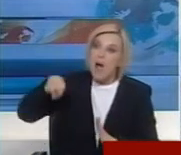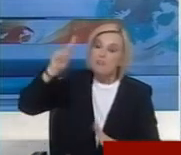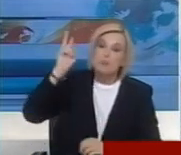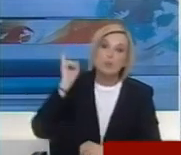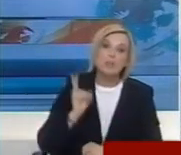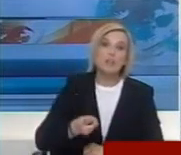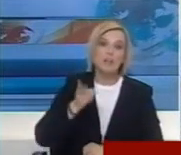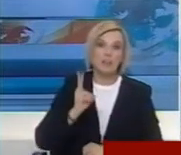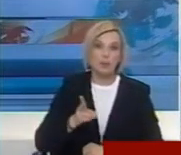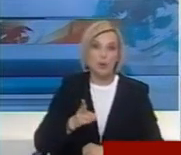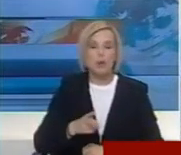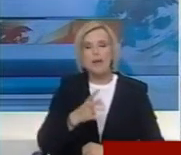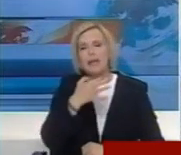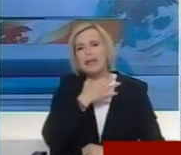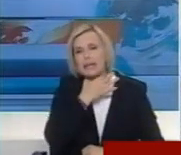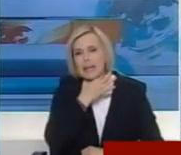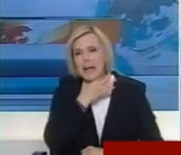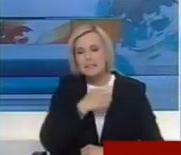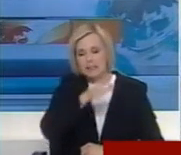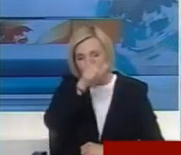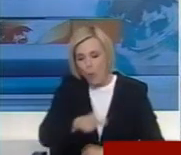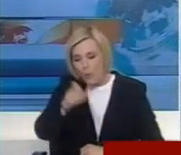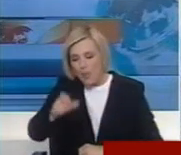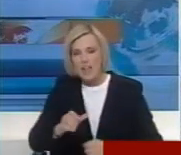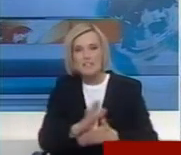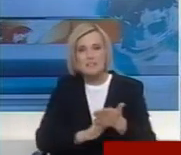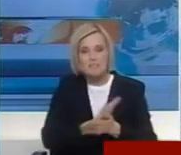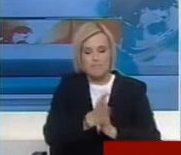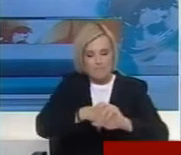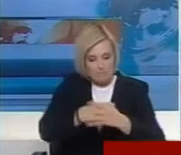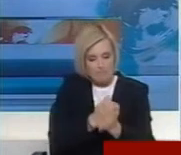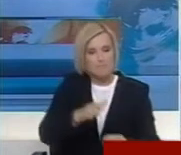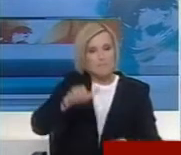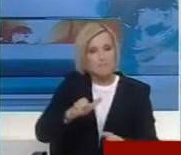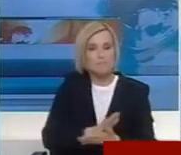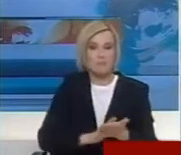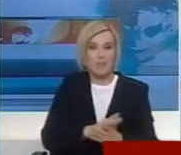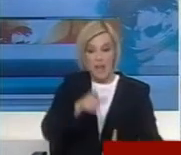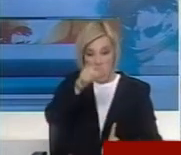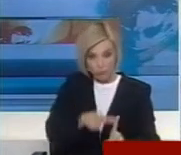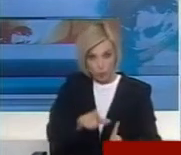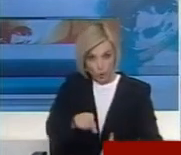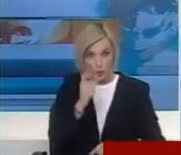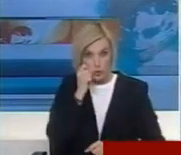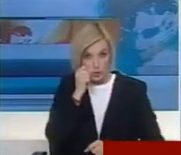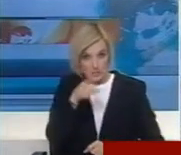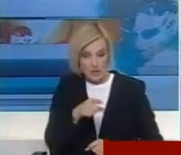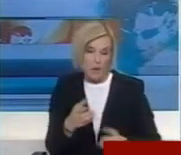την τήρηση των βασικών κανόνων ατομικής υγιεινής. Ο ασθενής νοσηλεύεται σε καλή κλινική κατάσταση σε νοσοκομείο των